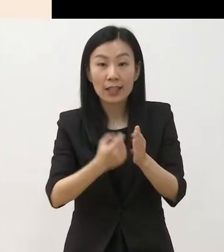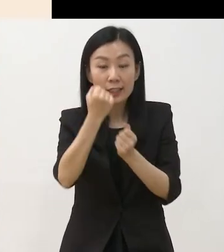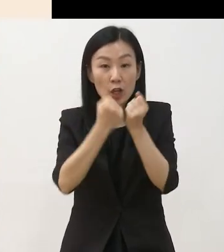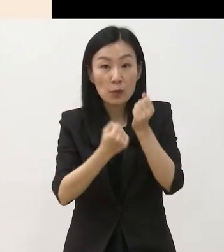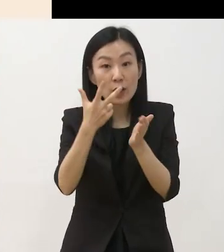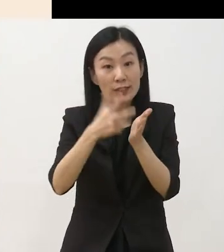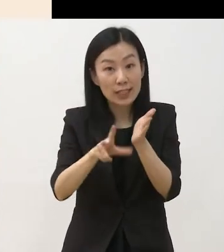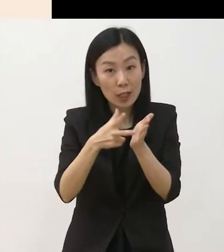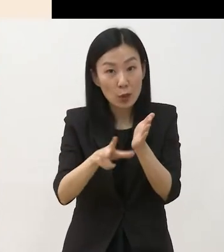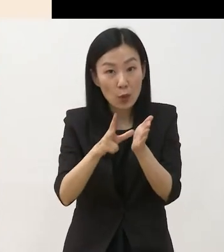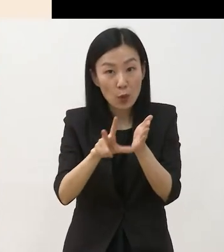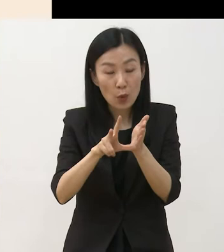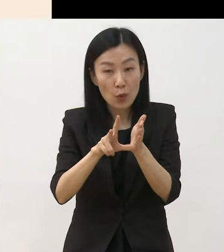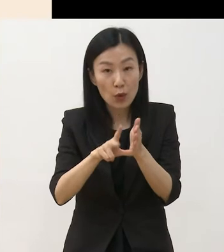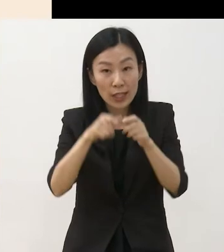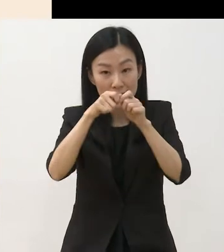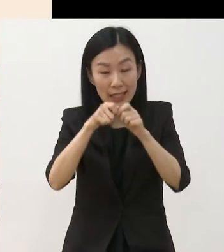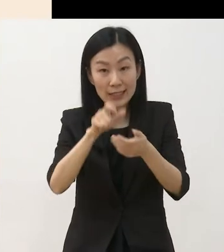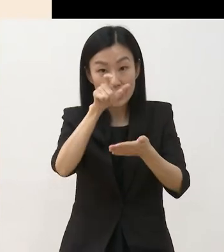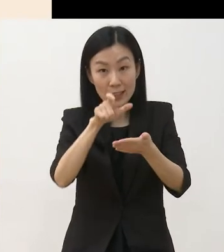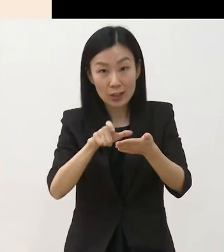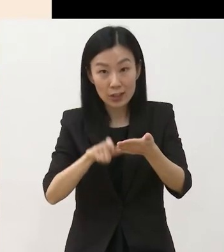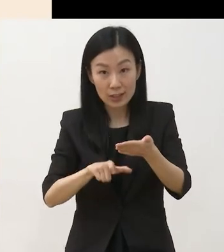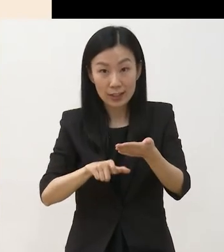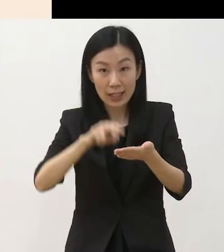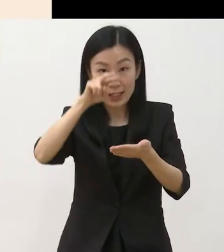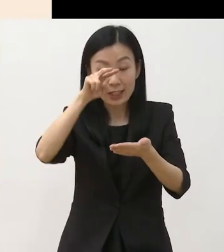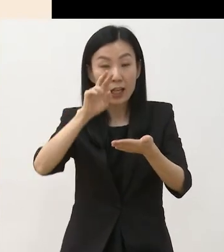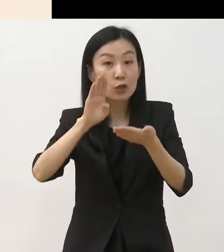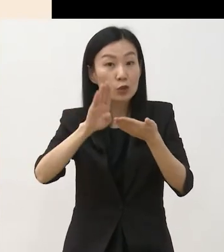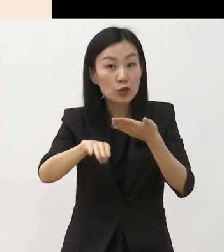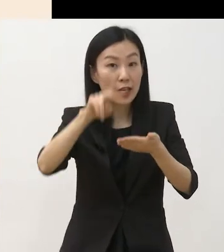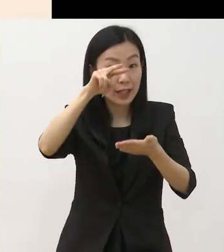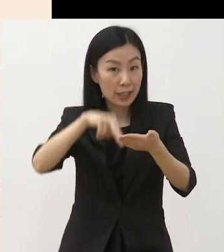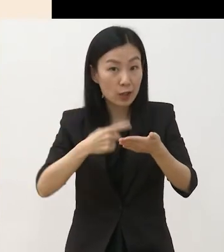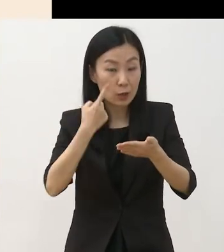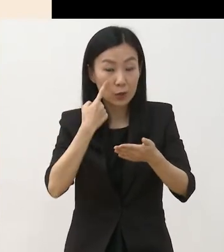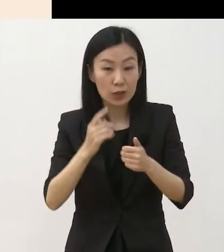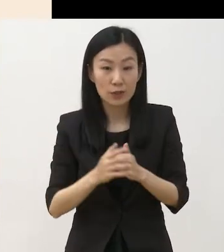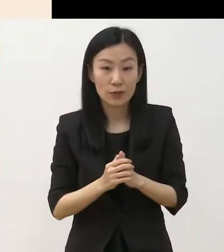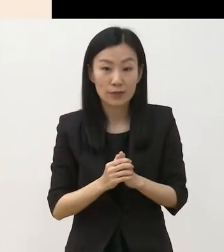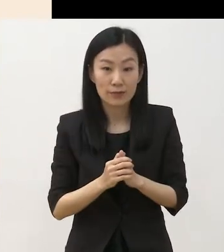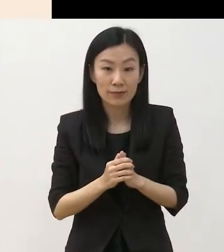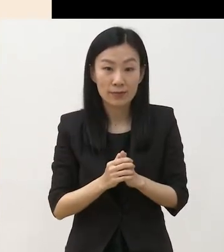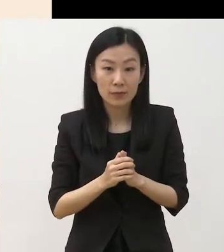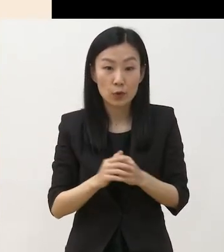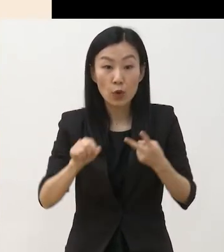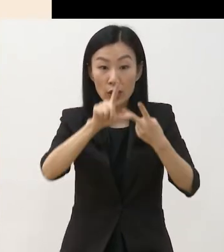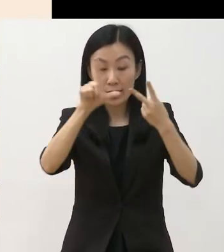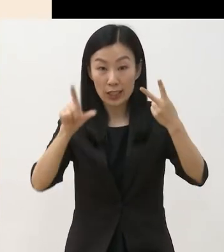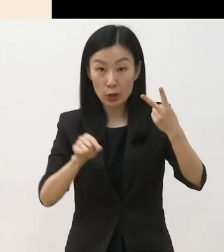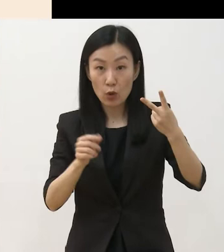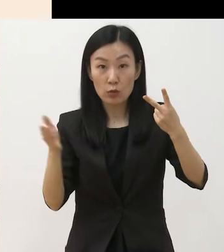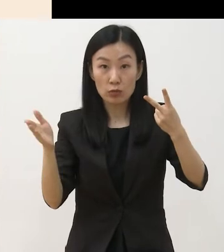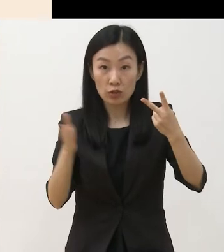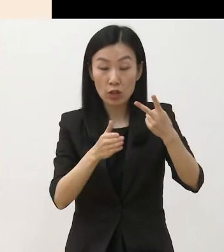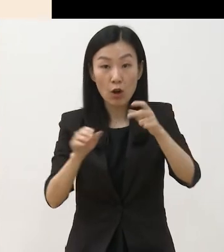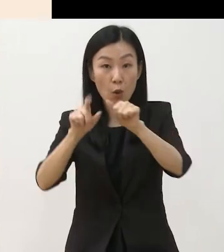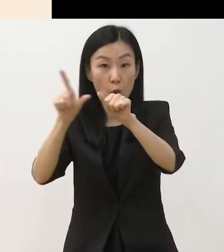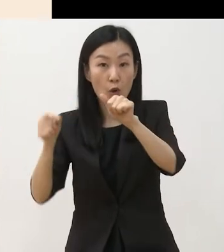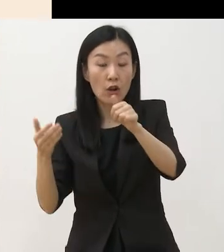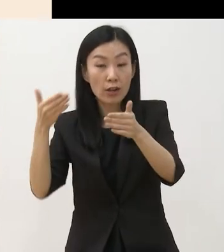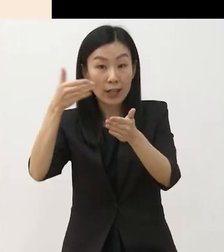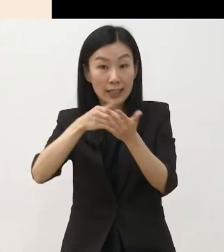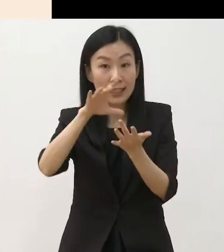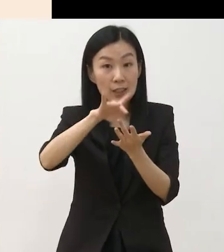안에 상세히 나와 있으니까 참조해 주시면 되겠습니다. 그리고 2월부터 5월까지